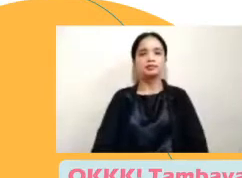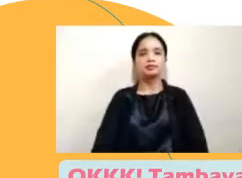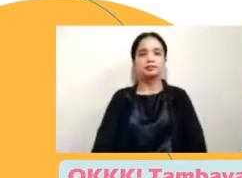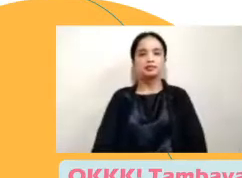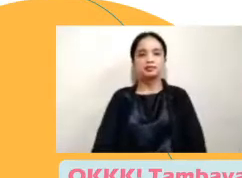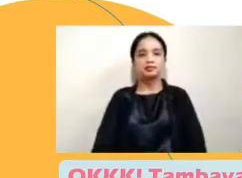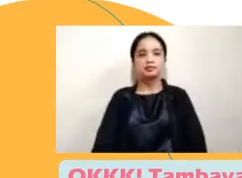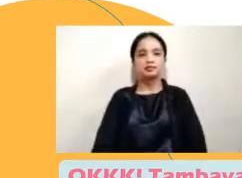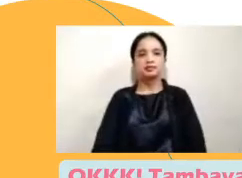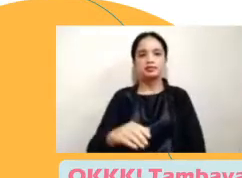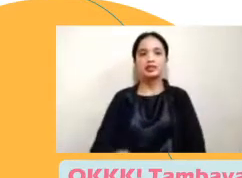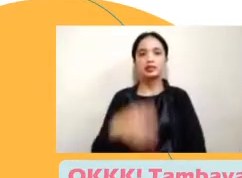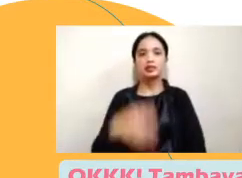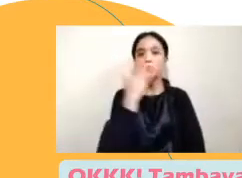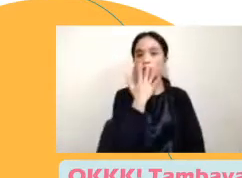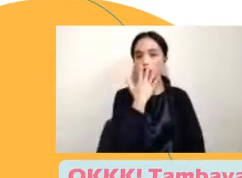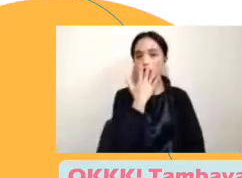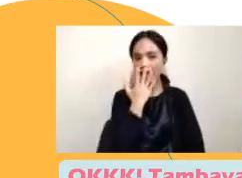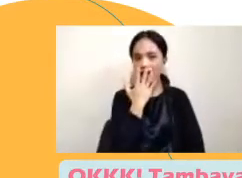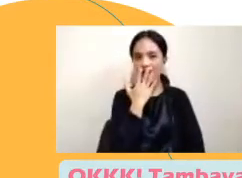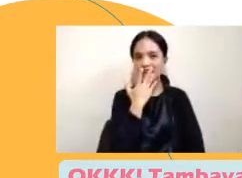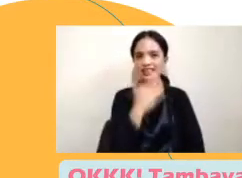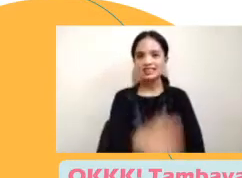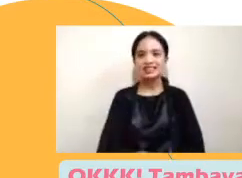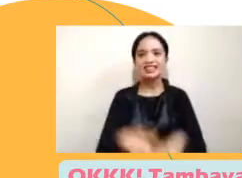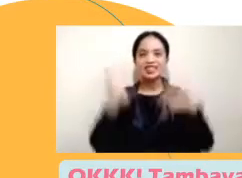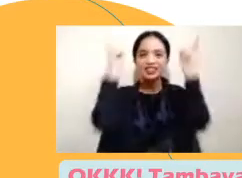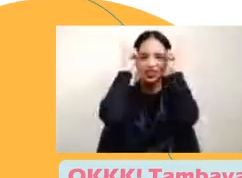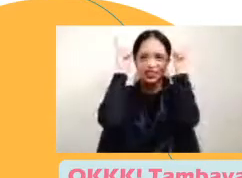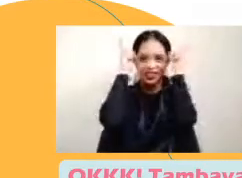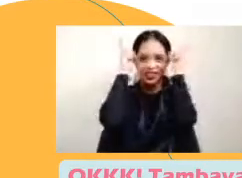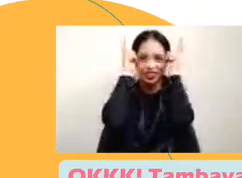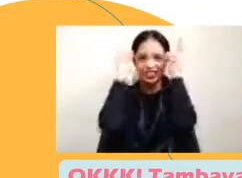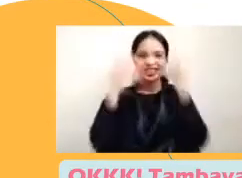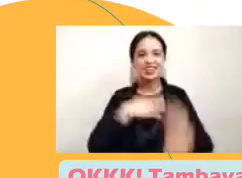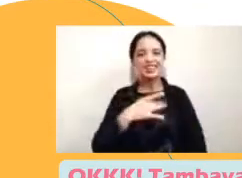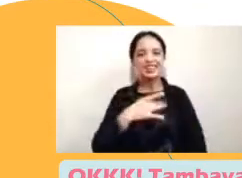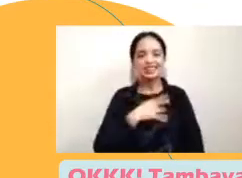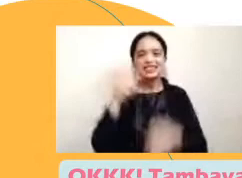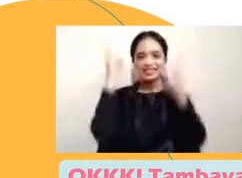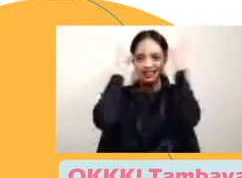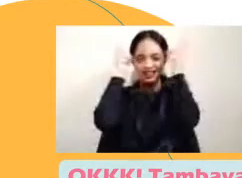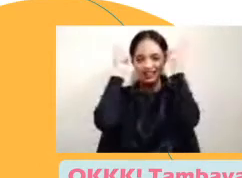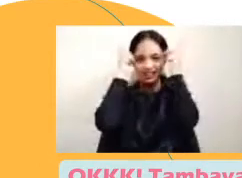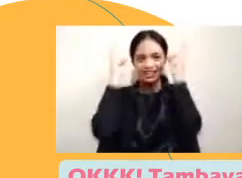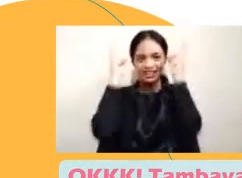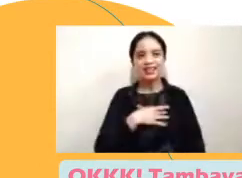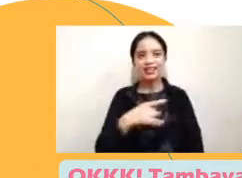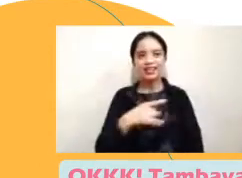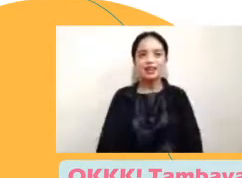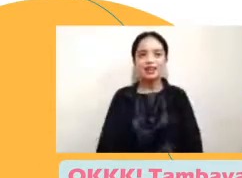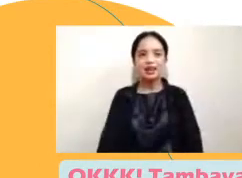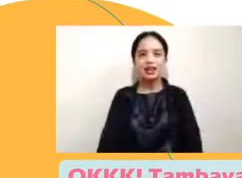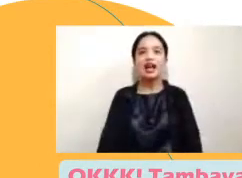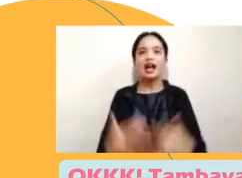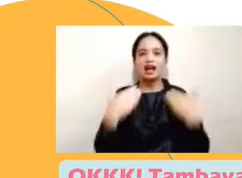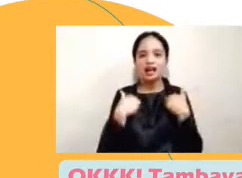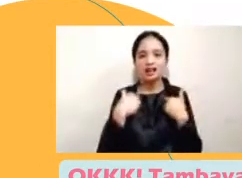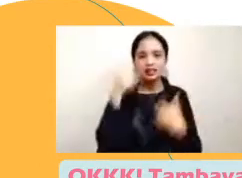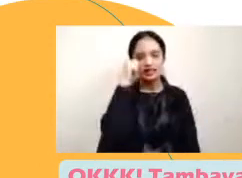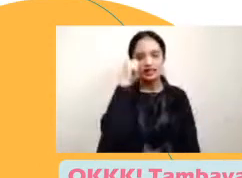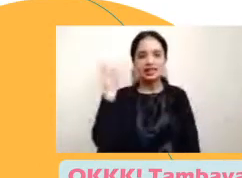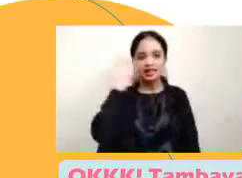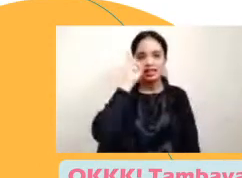Buhay. Kulay. Gulay. Gulay. Yan, gusto ko yung mga yan. Malay. Maggulay. Malay.